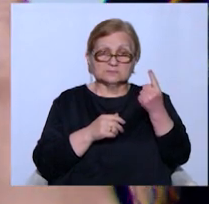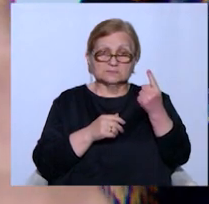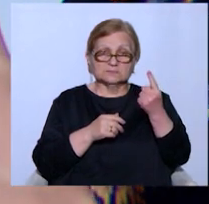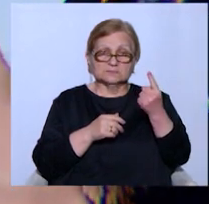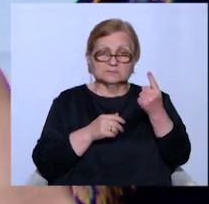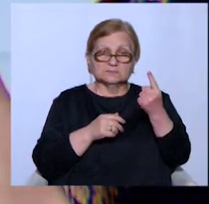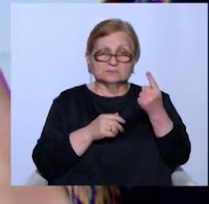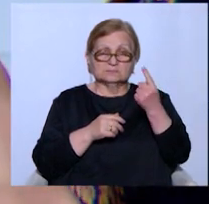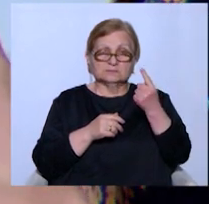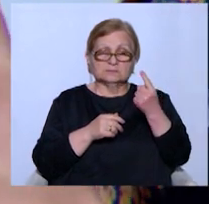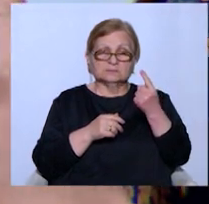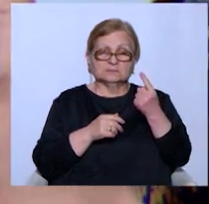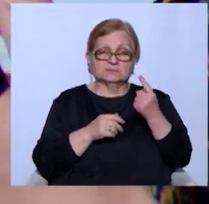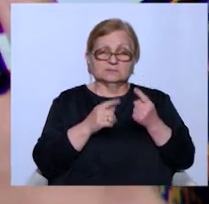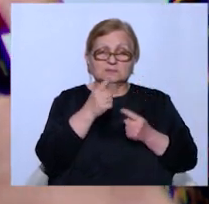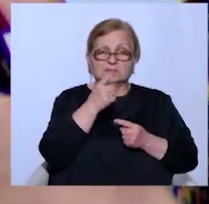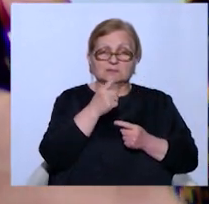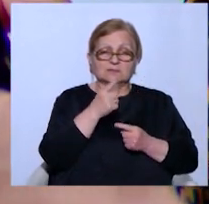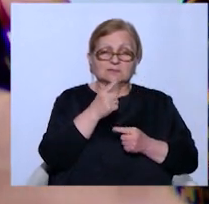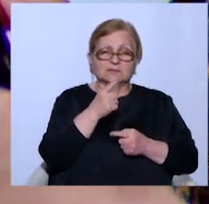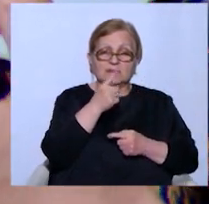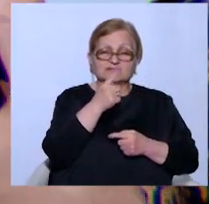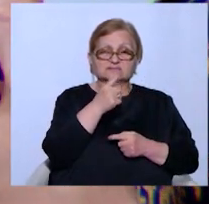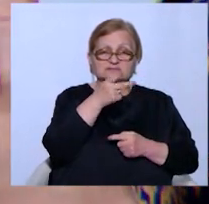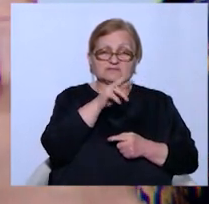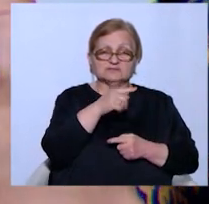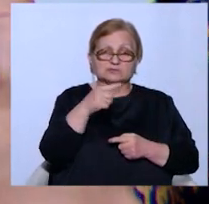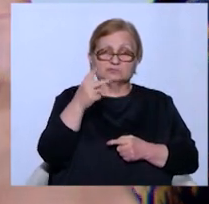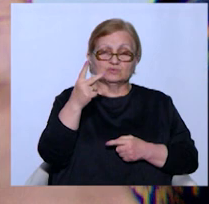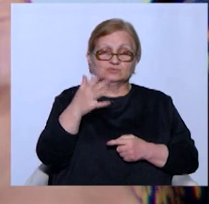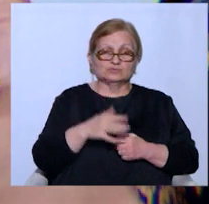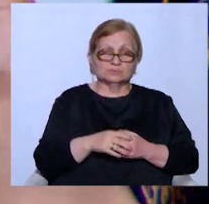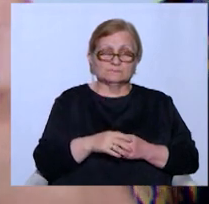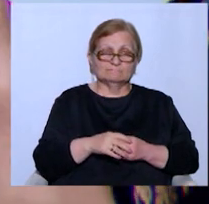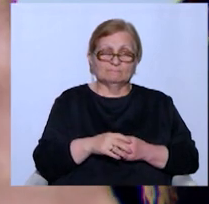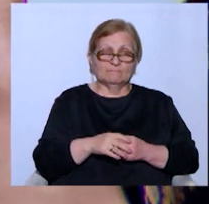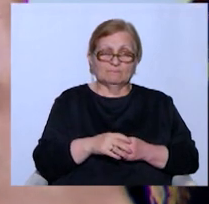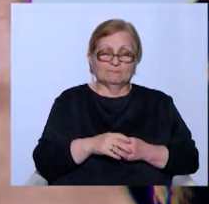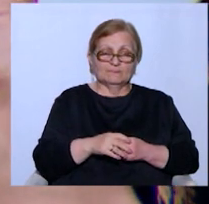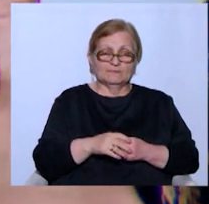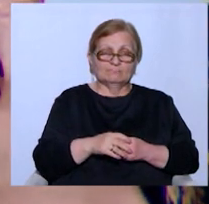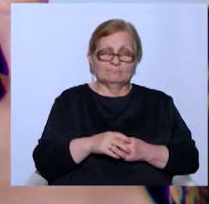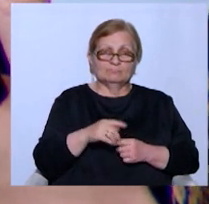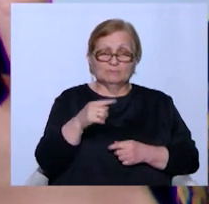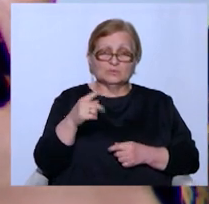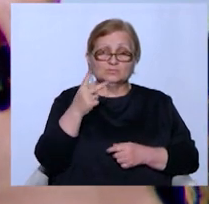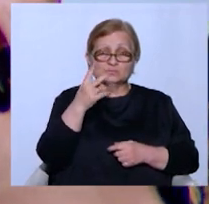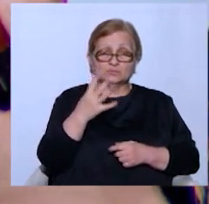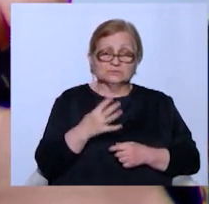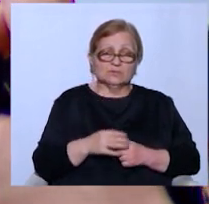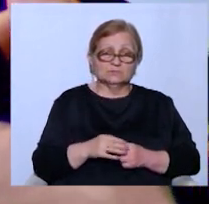მაქვს? 1-ის კვადრატს - 25. ხო? ანუ აი ეს უდრის - 24-ს. ხო